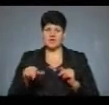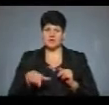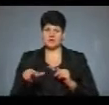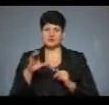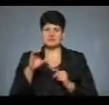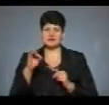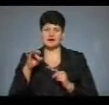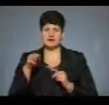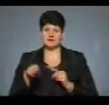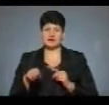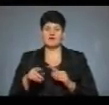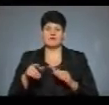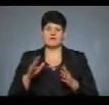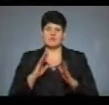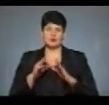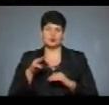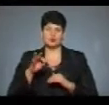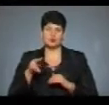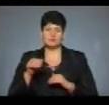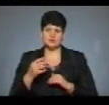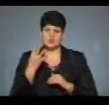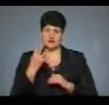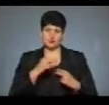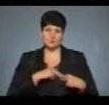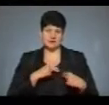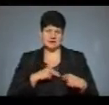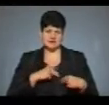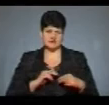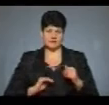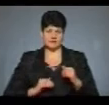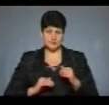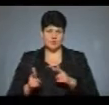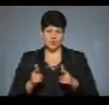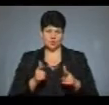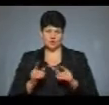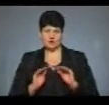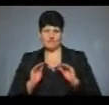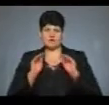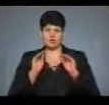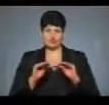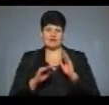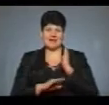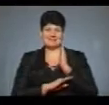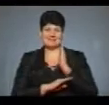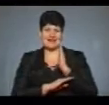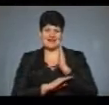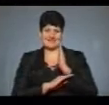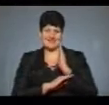у парку Топільче. Четверо працівників фірми-підрядника готують до встановлення дерев'яні